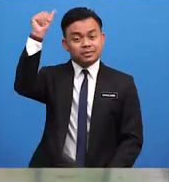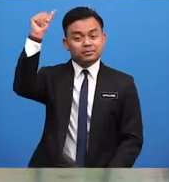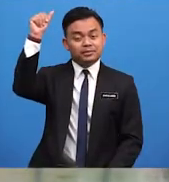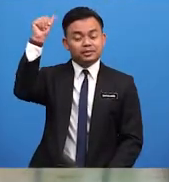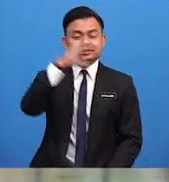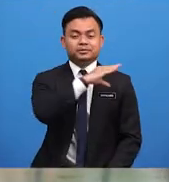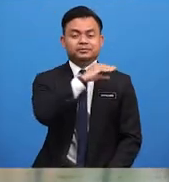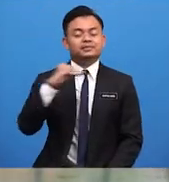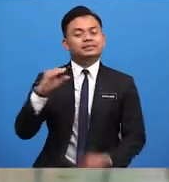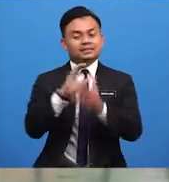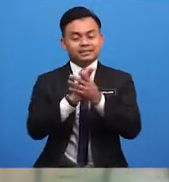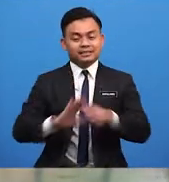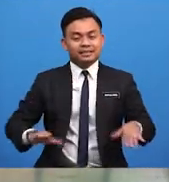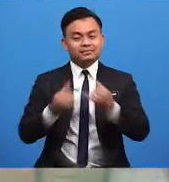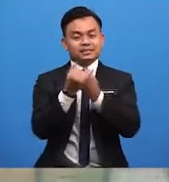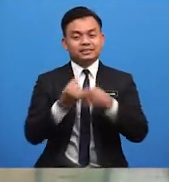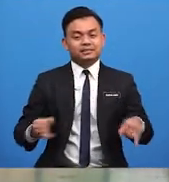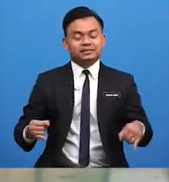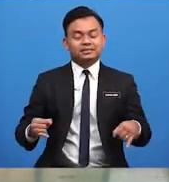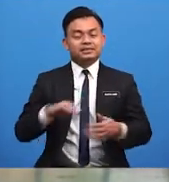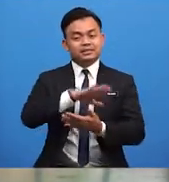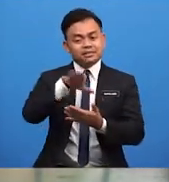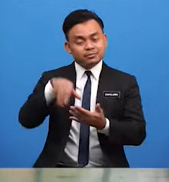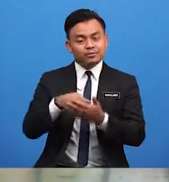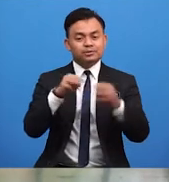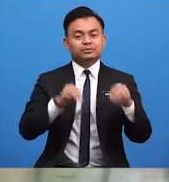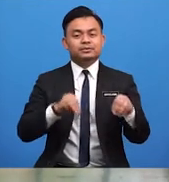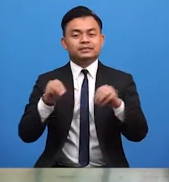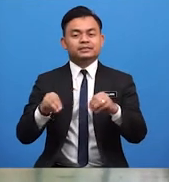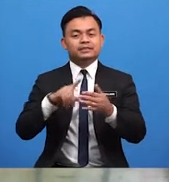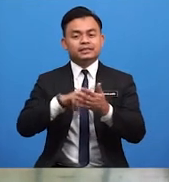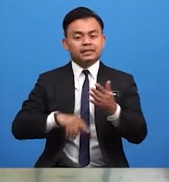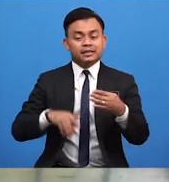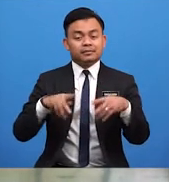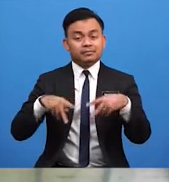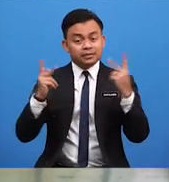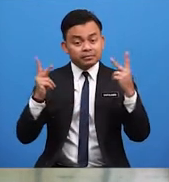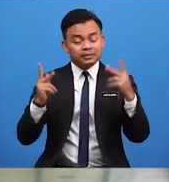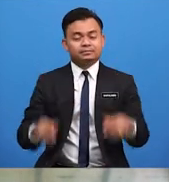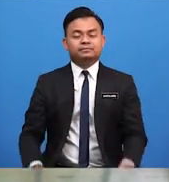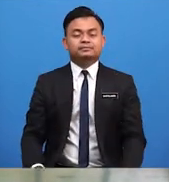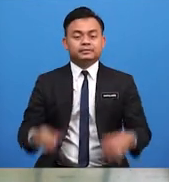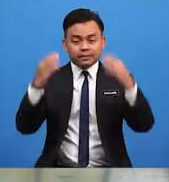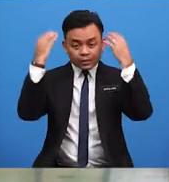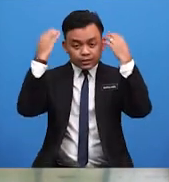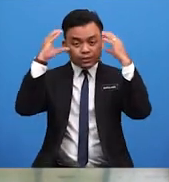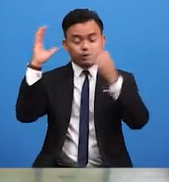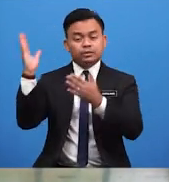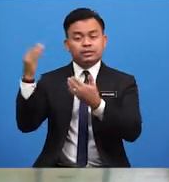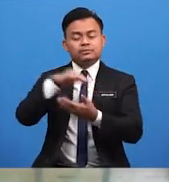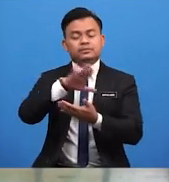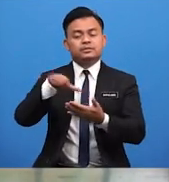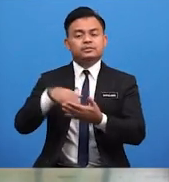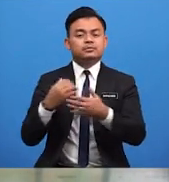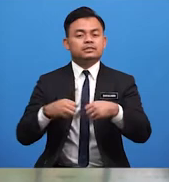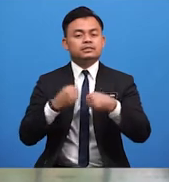Assalamualaikum dan salam sejahtera kepada semua murid. Apa khabar? Cikgu harap semua murid